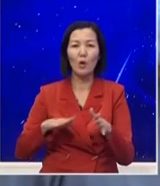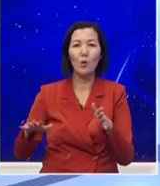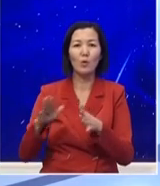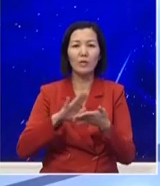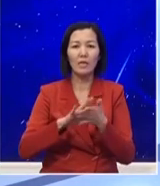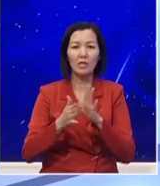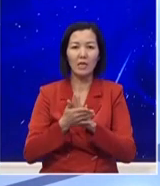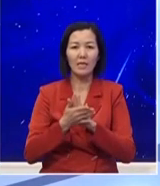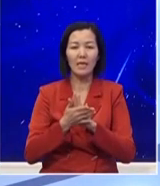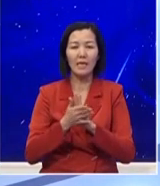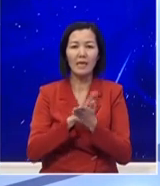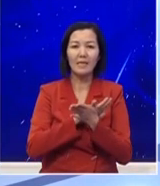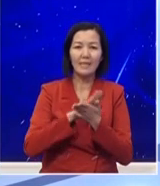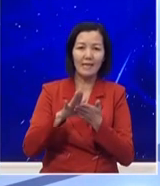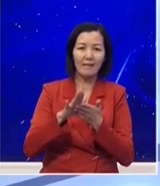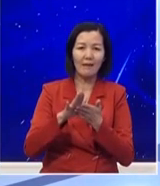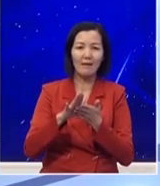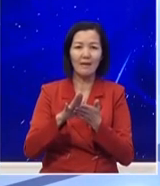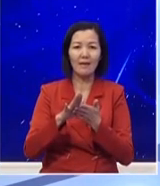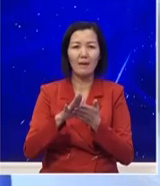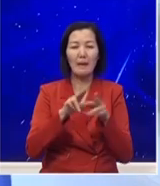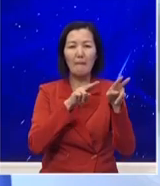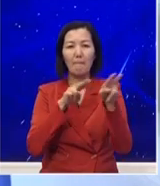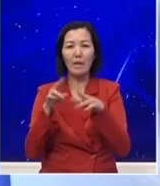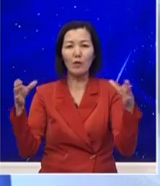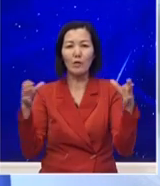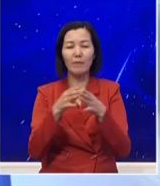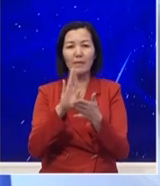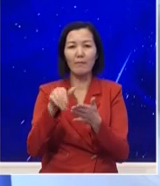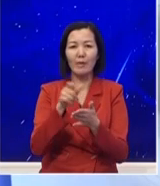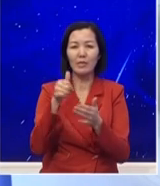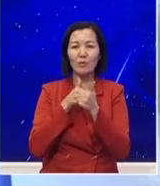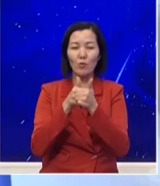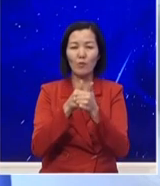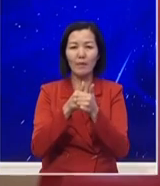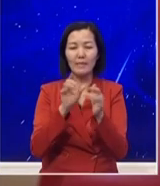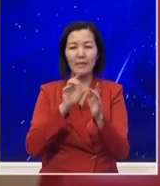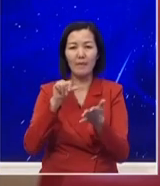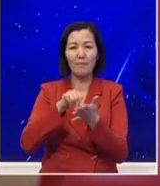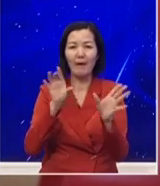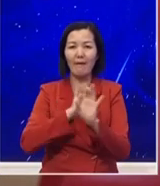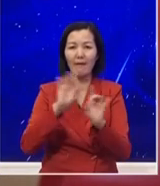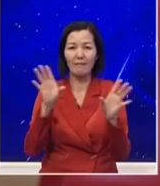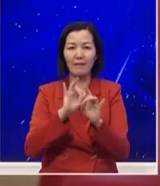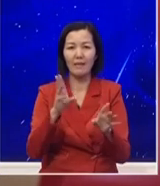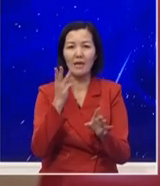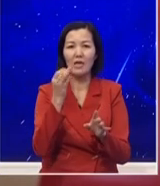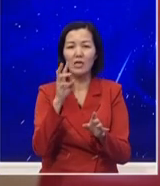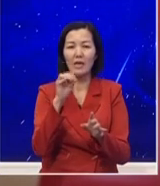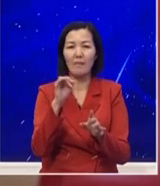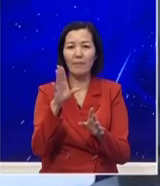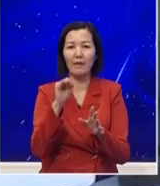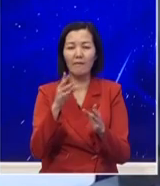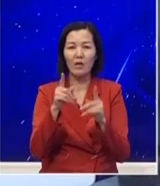Өңірде эпидемиологиялық жағдайларды санитарлық эпидемиологиялық бақылау департаменті басшысының орынбасары баяндады. Асхат Шарапиев